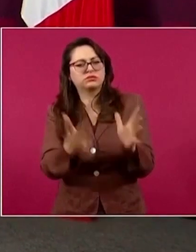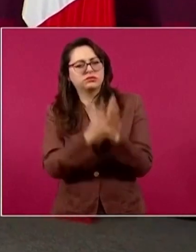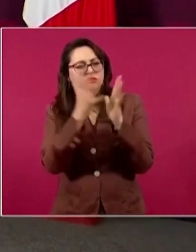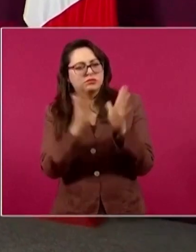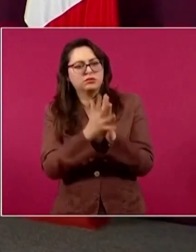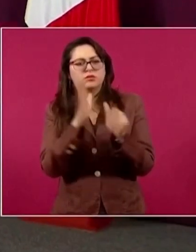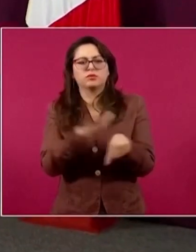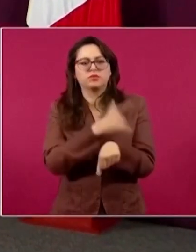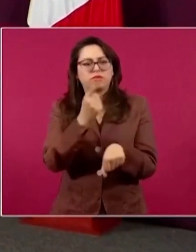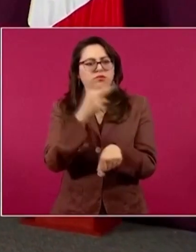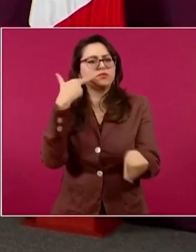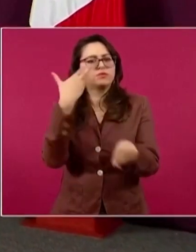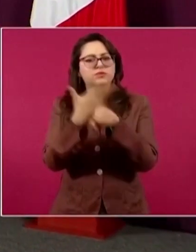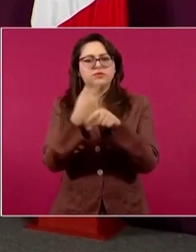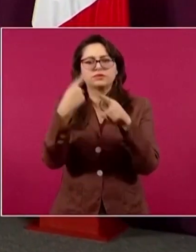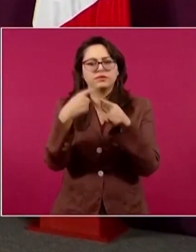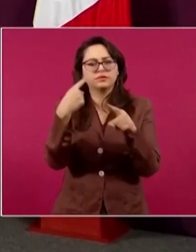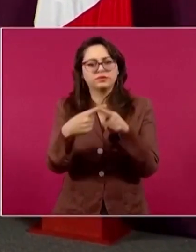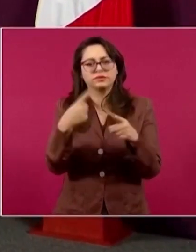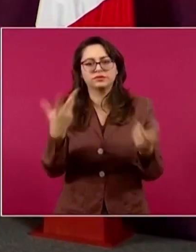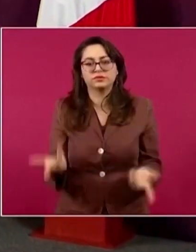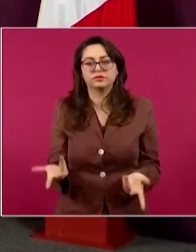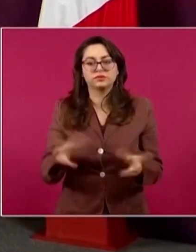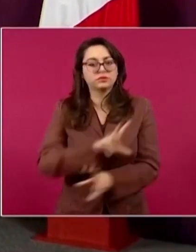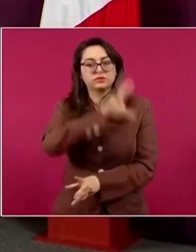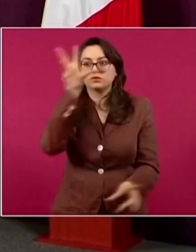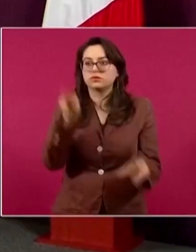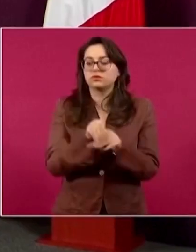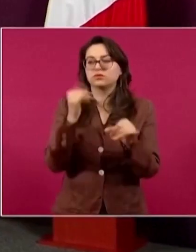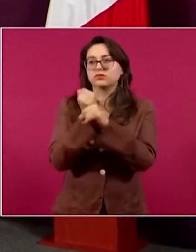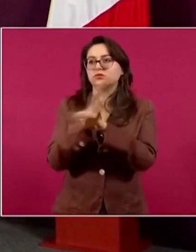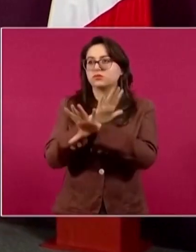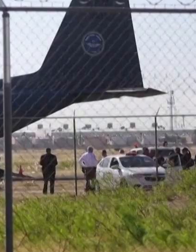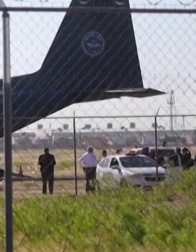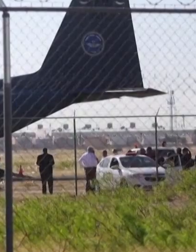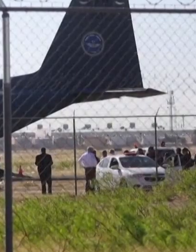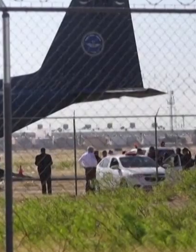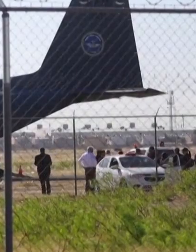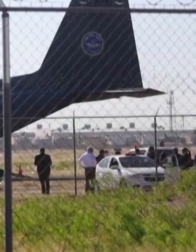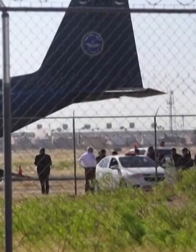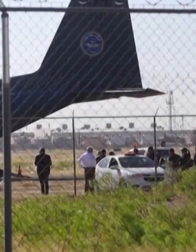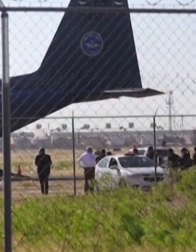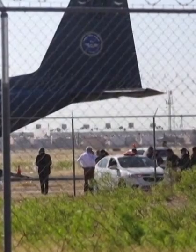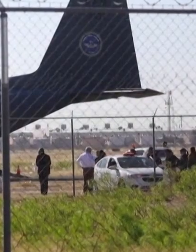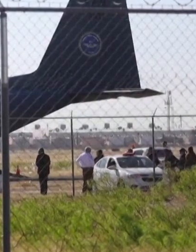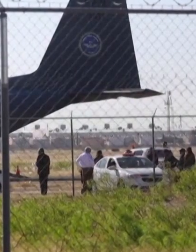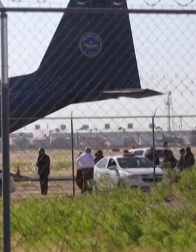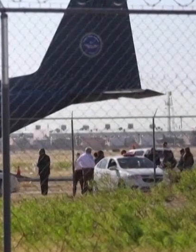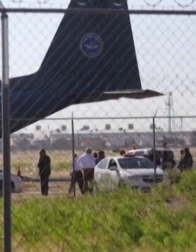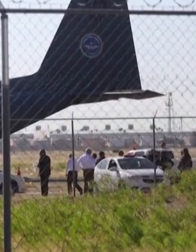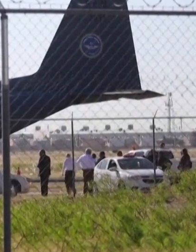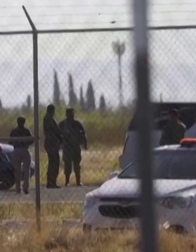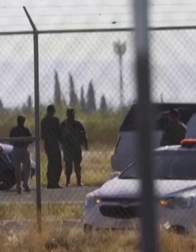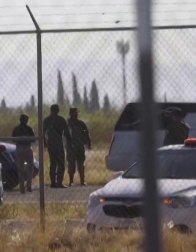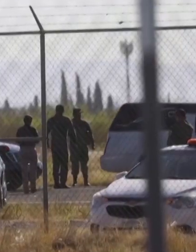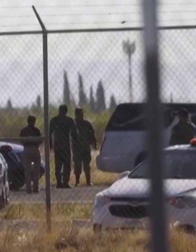trách nhiệm cho sự cố này không được che dấu bất kỳ điều gì cho đến nay 5 người có liên quan đã bị